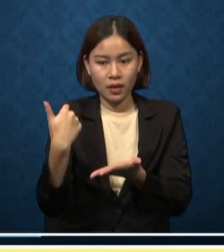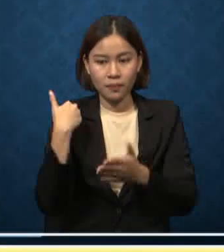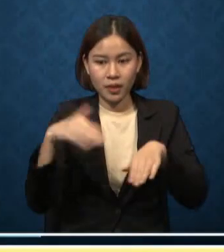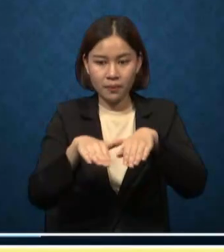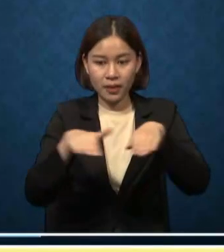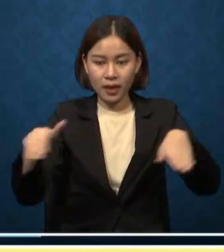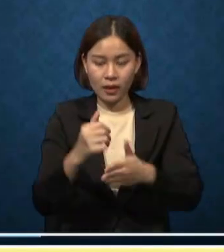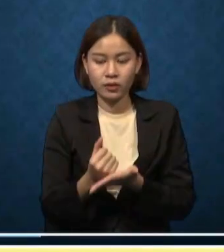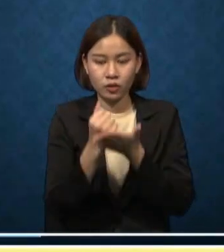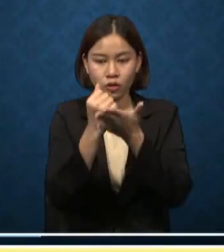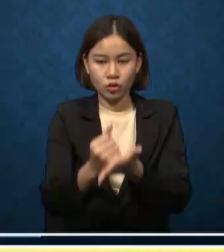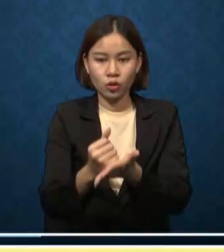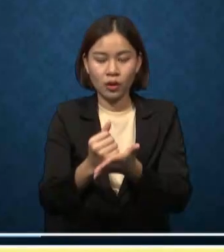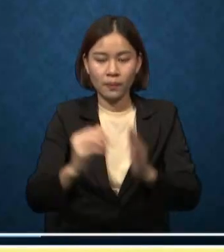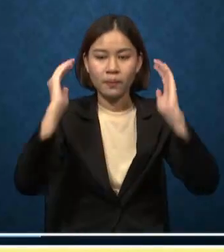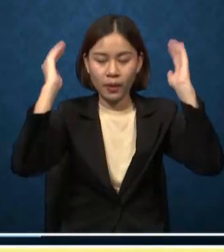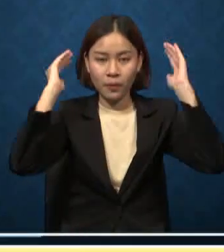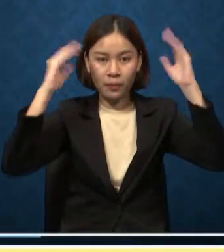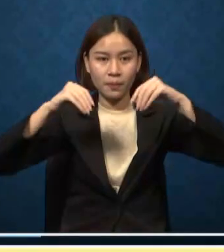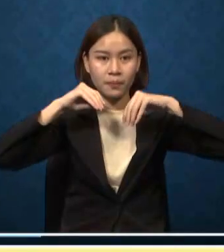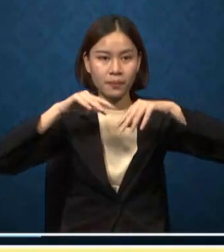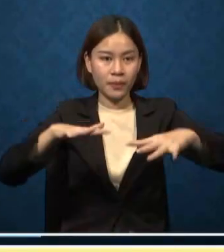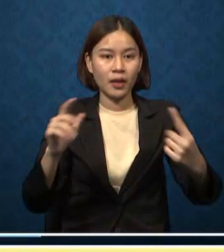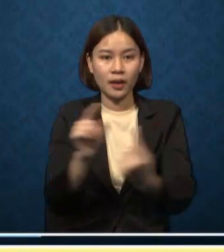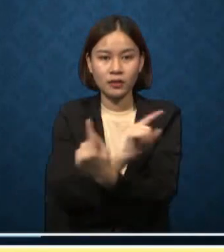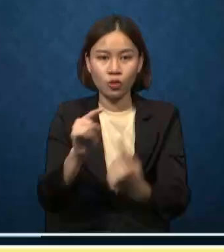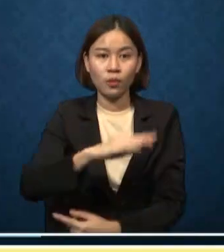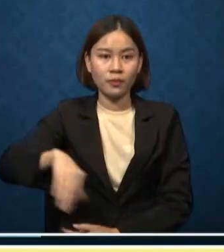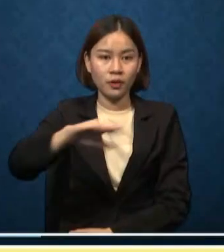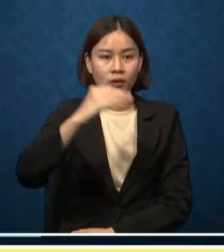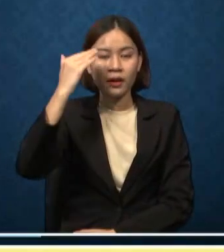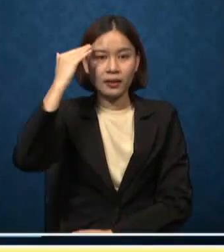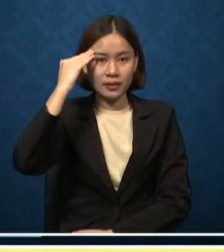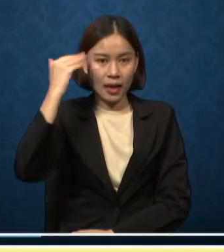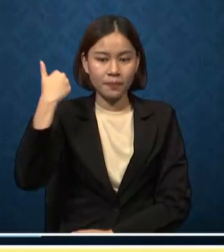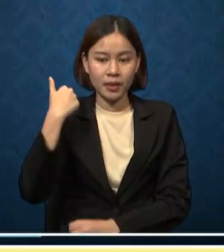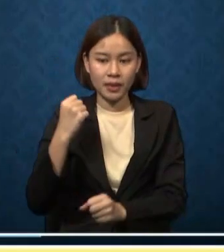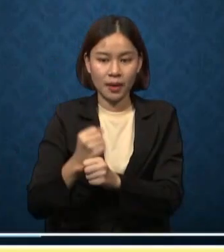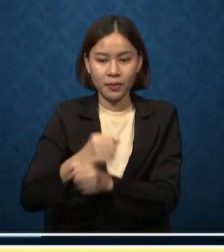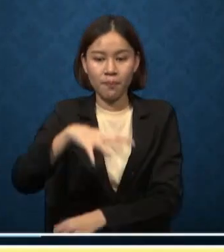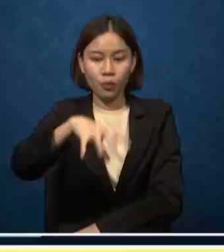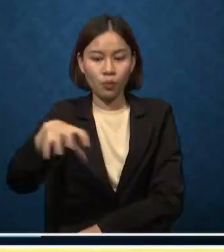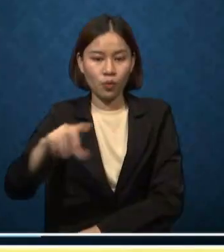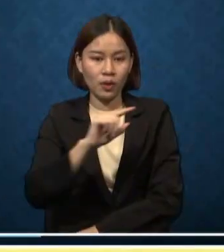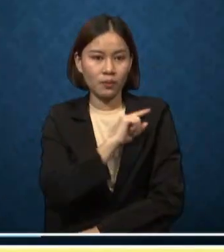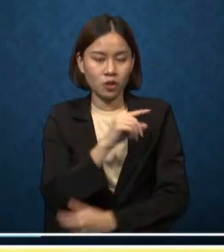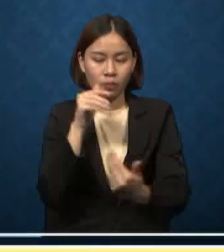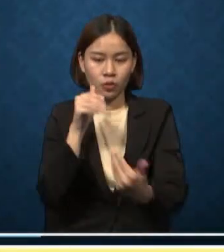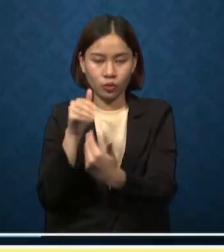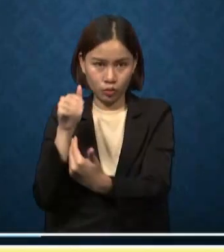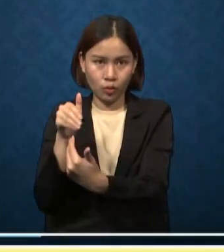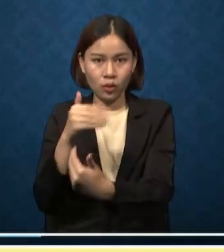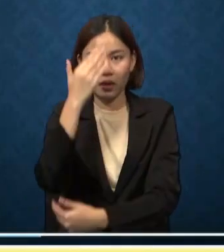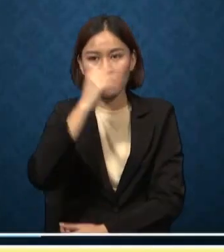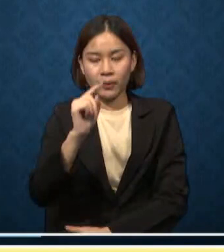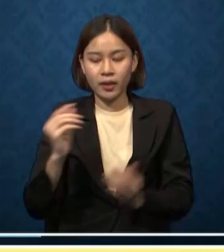รการช่วยเหลือประชาสัมพันธ์ให้สังคมรับรู้และให้มีหน่วยงานรับผิดชอบโดยตรงเพื่อ